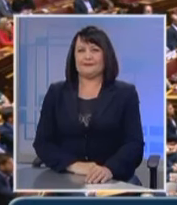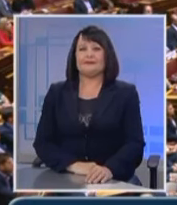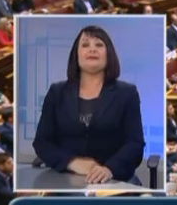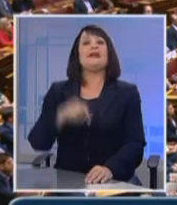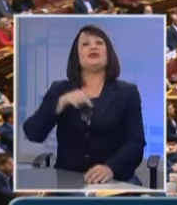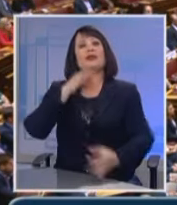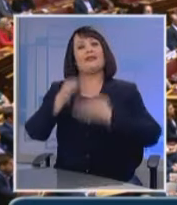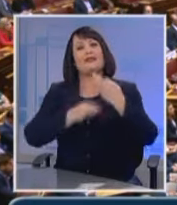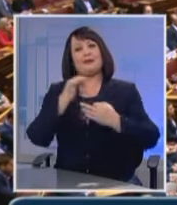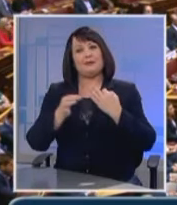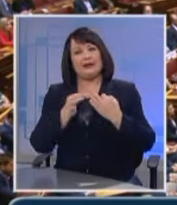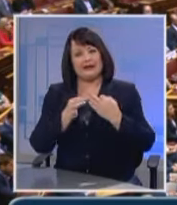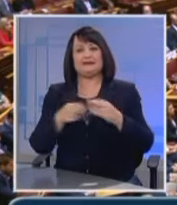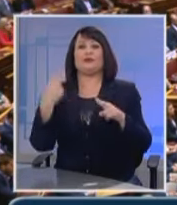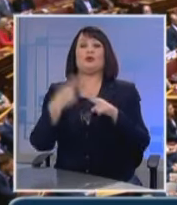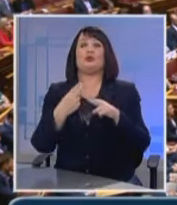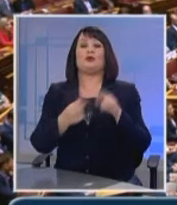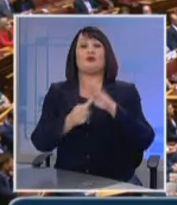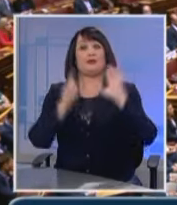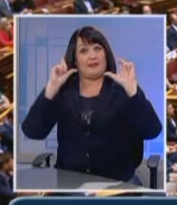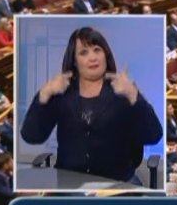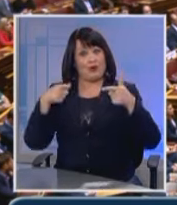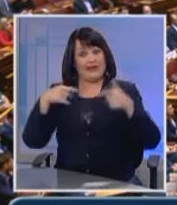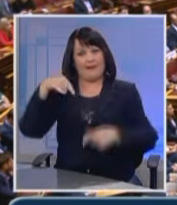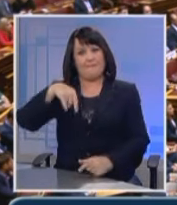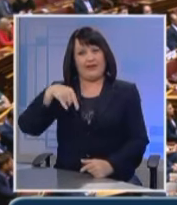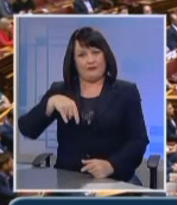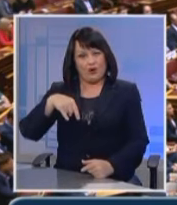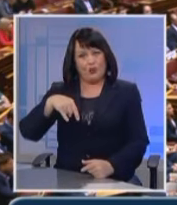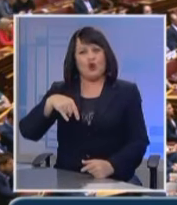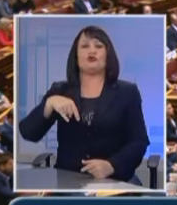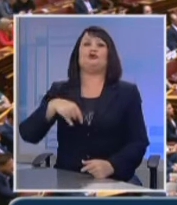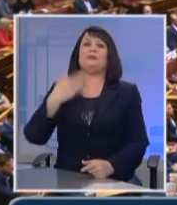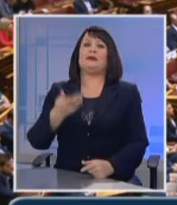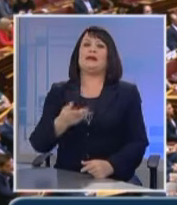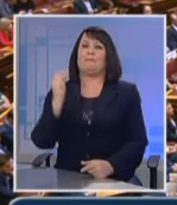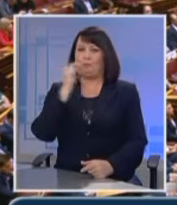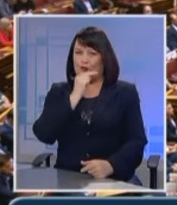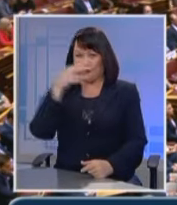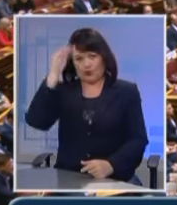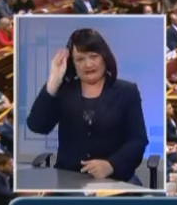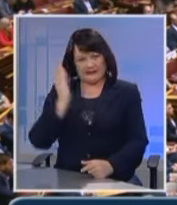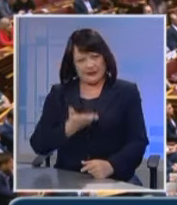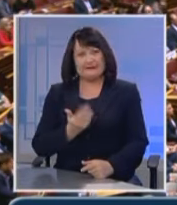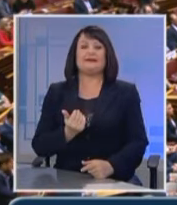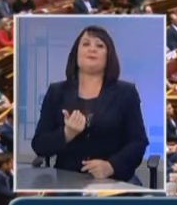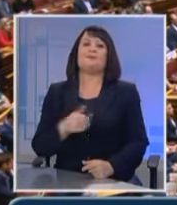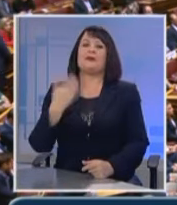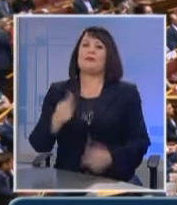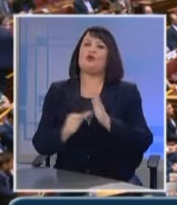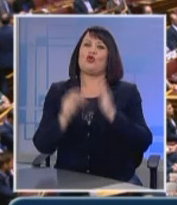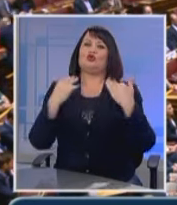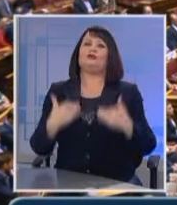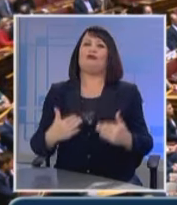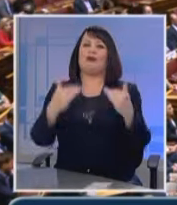Χαιρετισμό θα απευθύνουν οι αυτού εξοχώτης ο Πρόεδρος της Δημοκρατίας, κ. Προκόπης Παυλόπουλος, ο Πρωθυπουργός, κ. Αλέξης Τσίπρας και ο Πρόεδρος